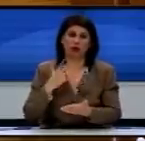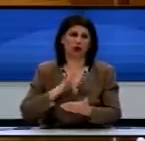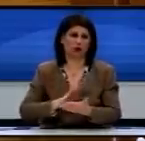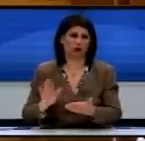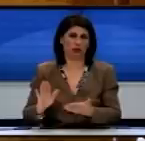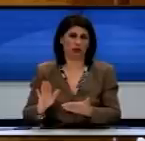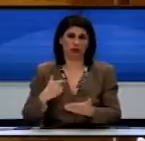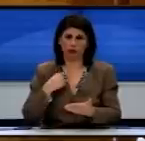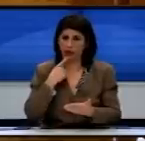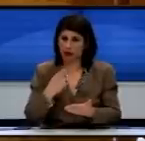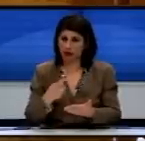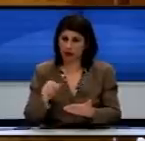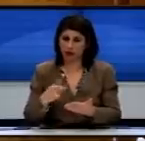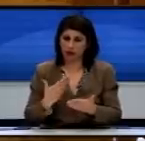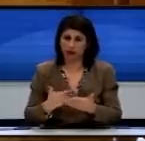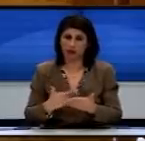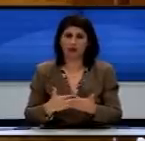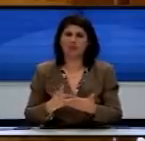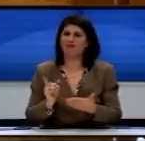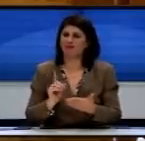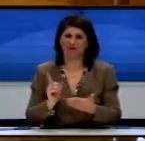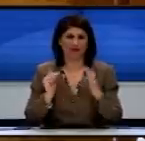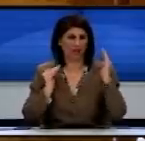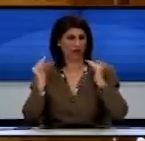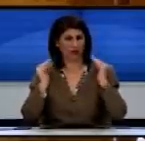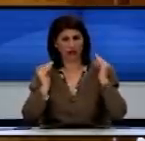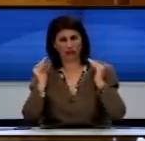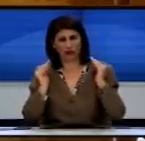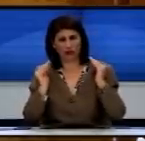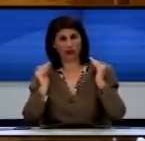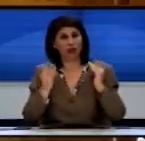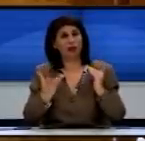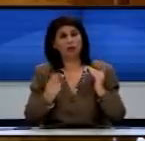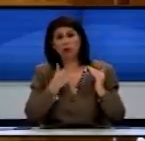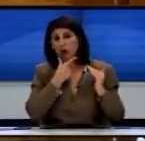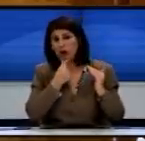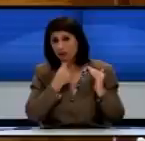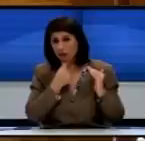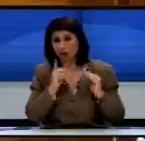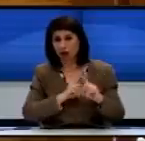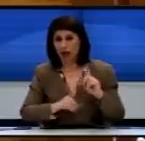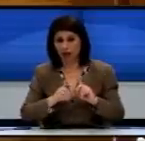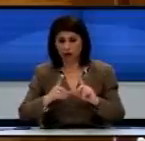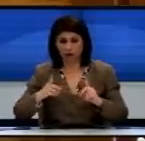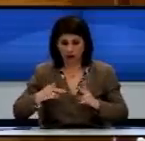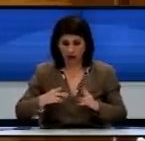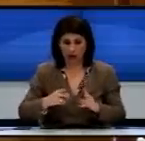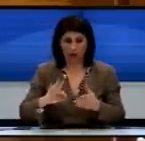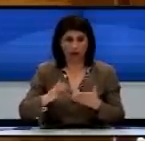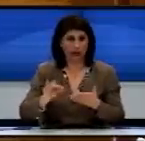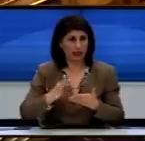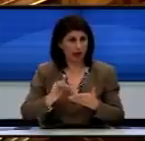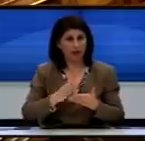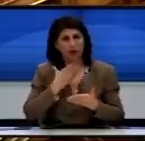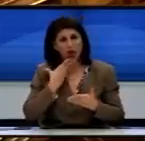αξιολογηθούμε. Και όπως σας είπα, αυτά τα στοιχεία δεν επιδέχονται αμφισβήτησης. Και είναι πολύ εύκολο, ξέρετε, κάποιος να κόβει και να ράβει, να παίρνει νούμερα για να